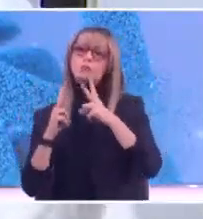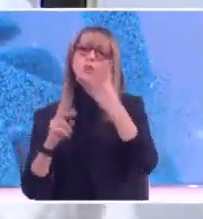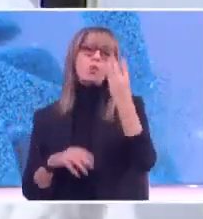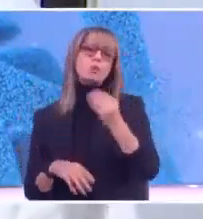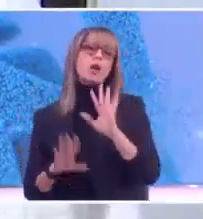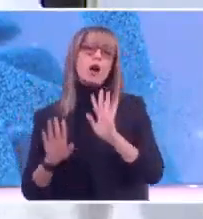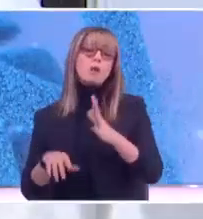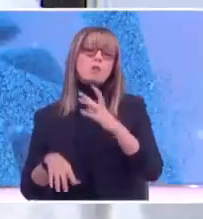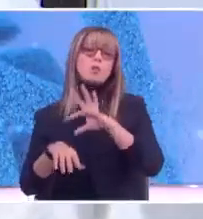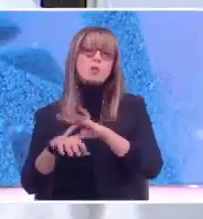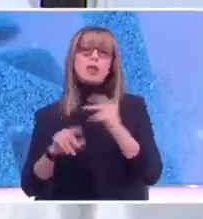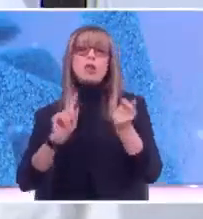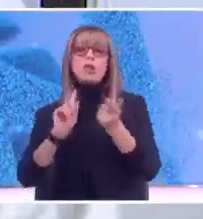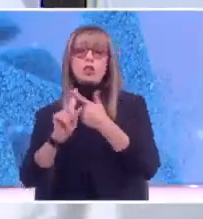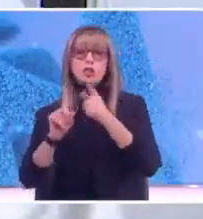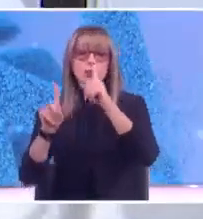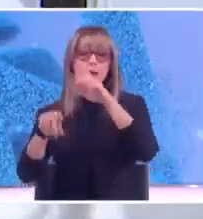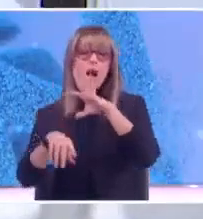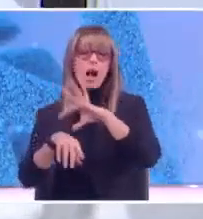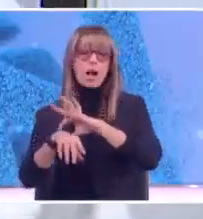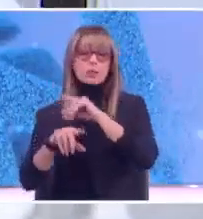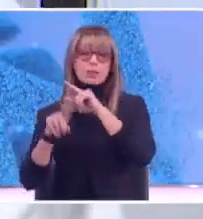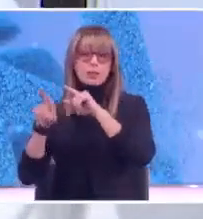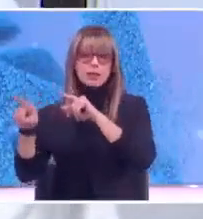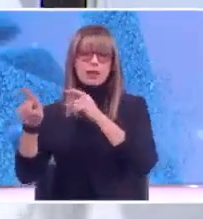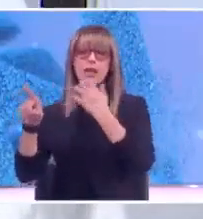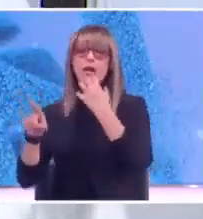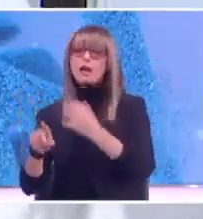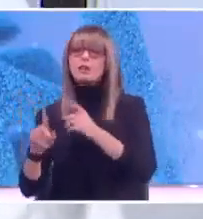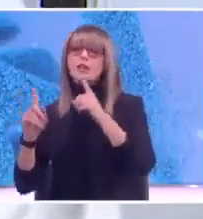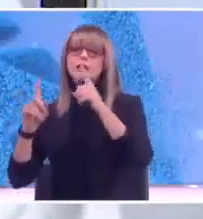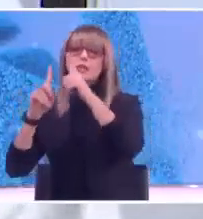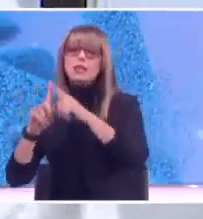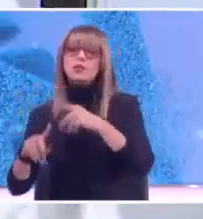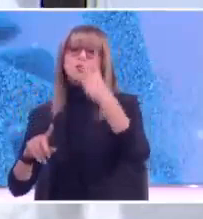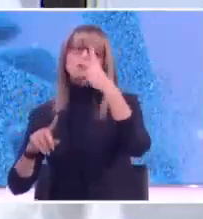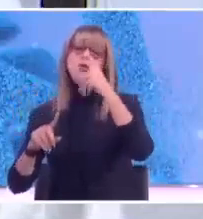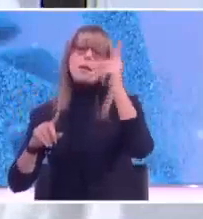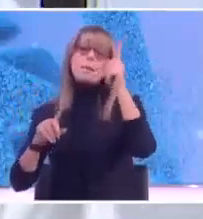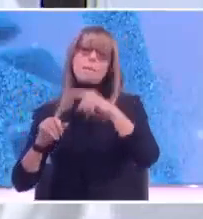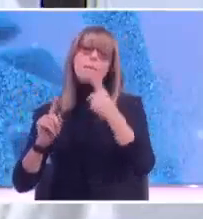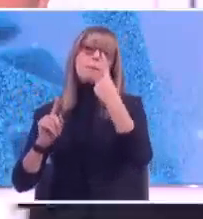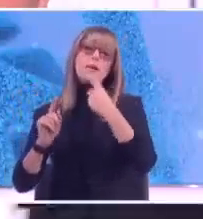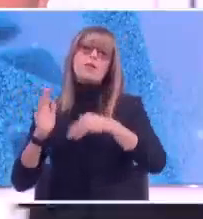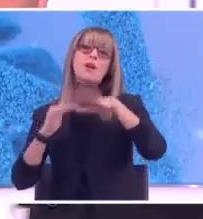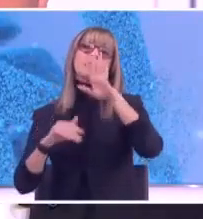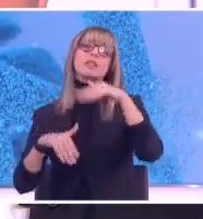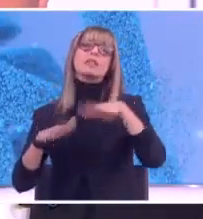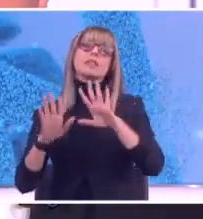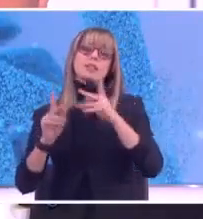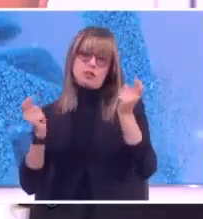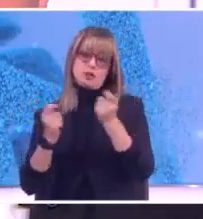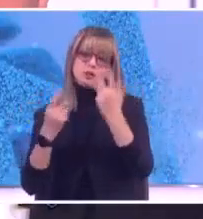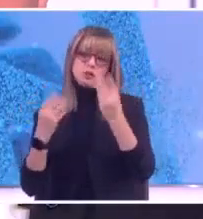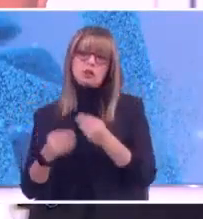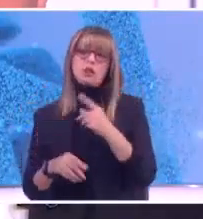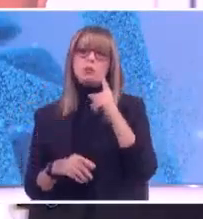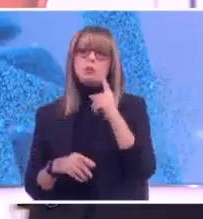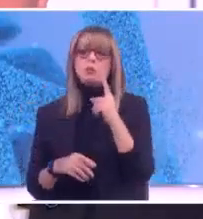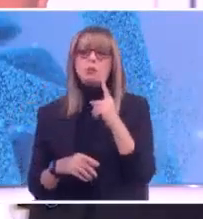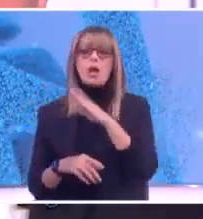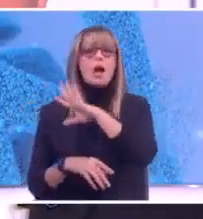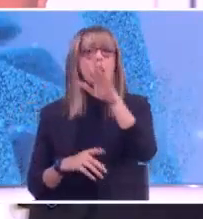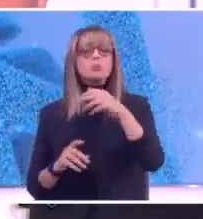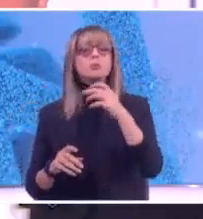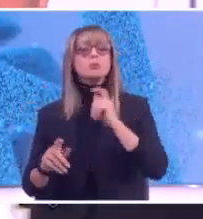Ancak hekim ikinci bir hastaneyle o branştaki kadro sayısının 1/3'ü aşılmıyorsa çalışabilecek. Bir hastaneyle hemen hemen herkes